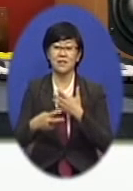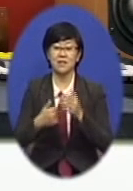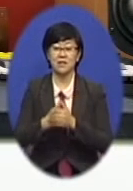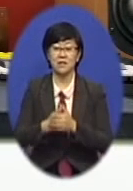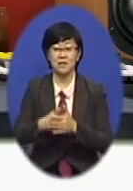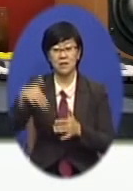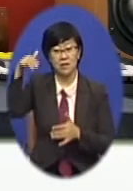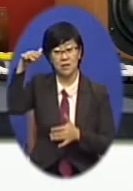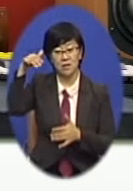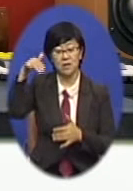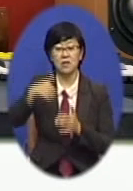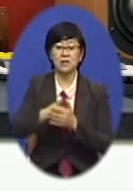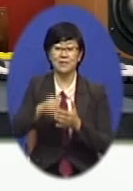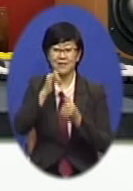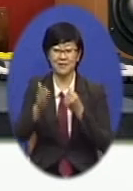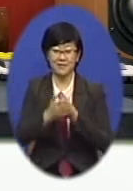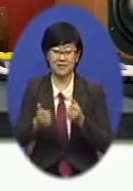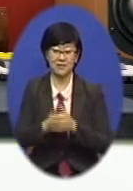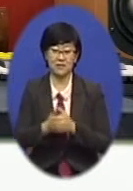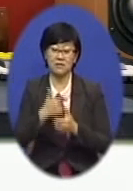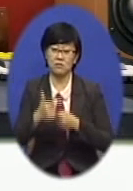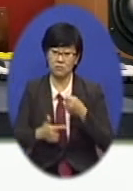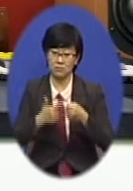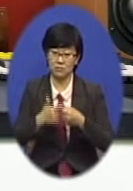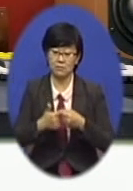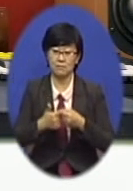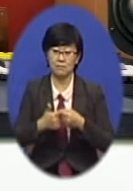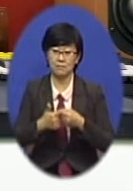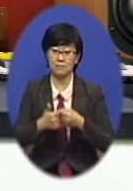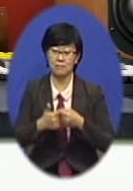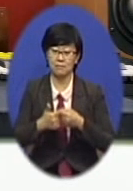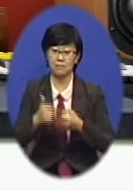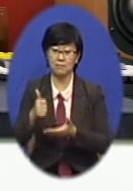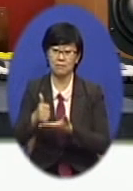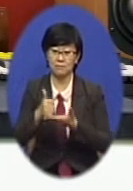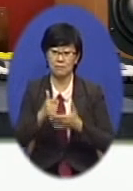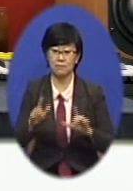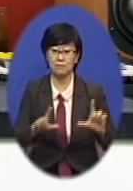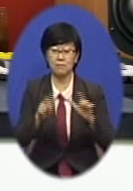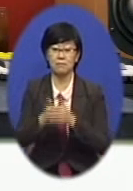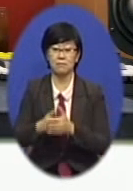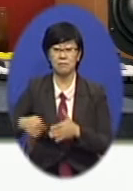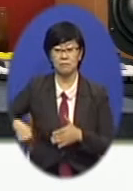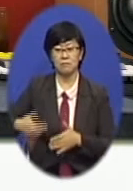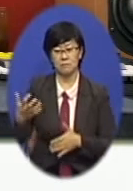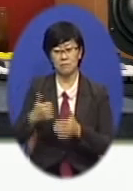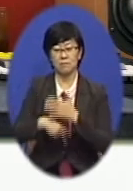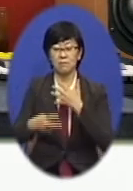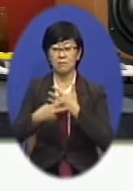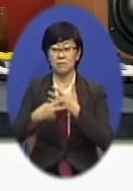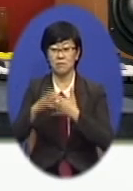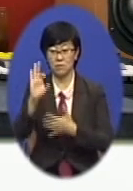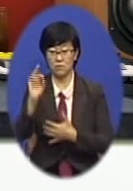치매 걸리셨거든요. 저희 아이고. 어머니 치매 걸리신 지 6년 되셨는데요. 네. 모시고 살 건데 지금 허리가 아프셔가지고 병원에